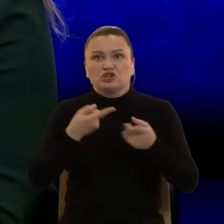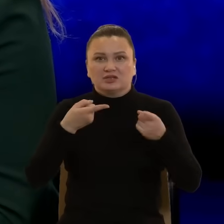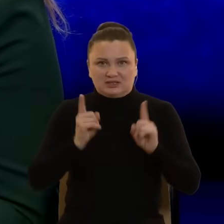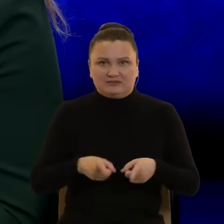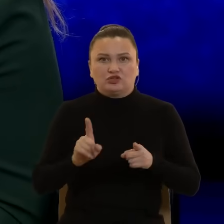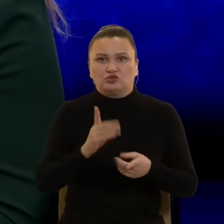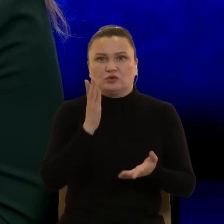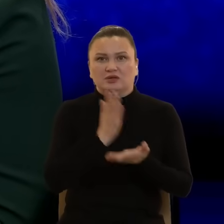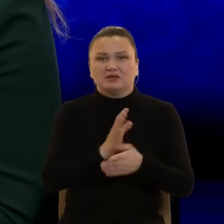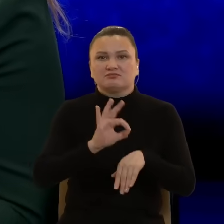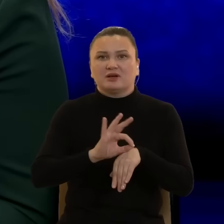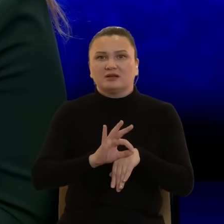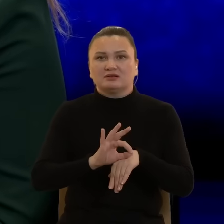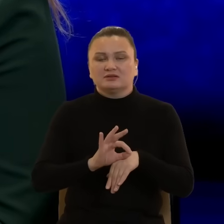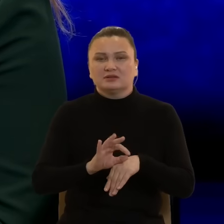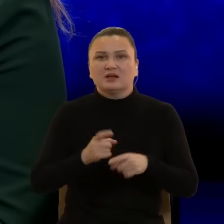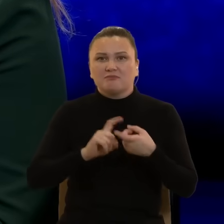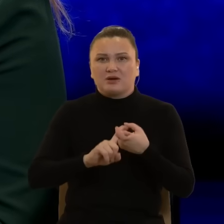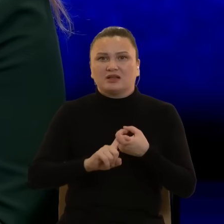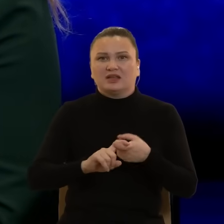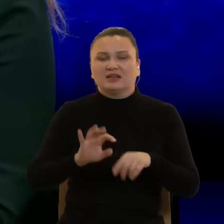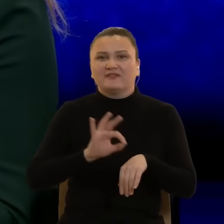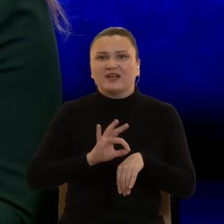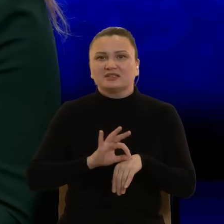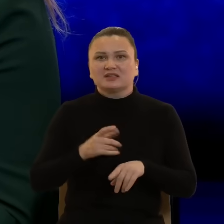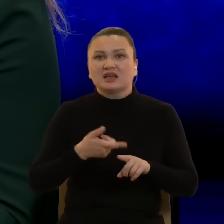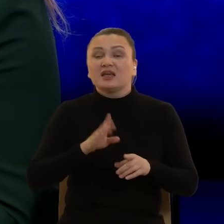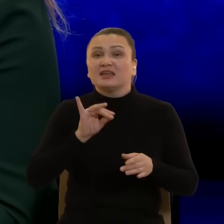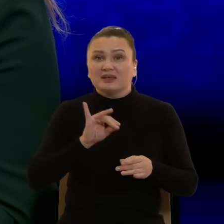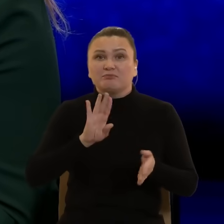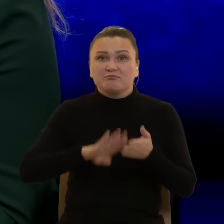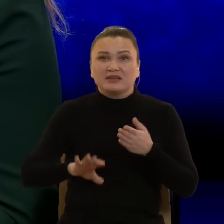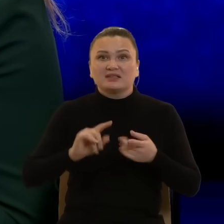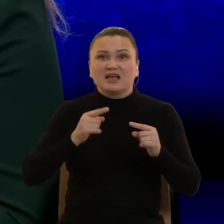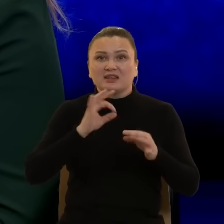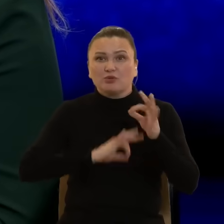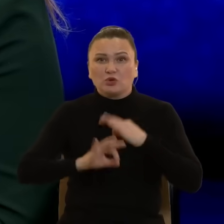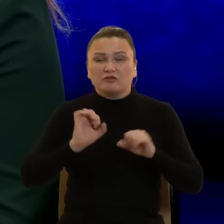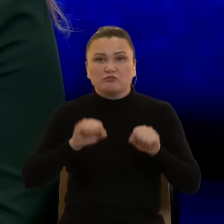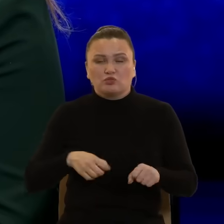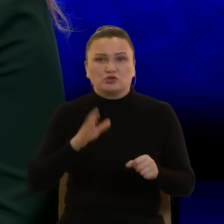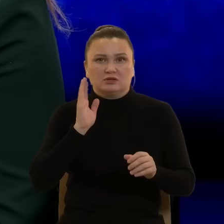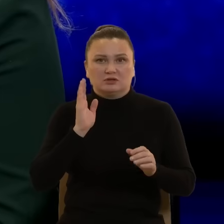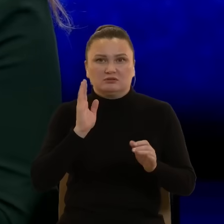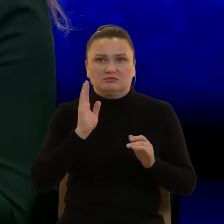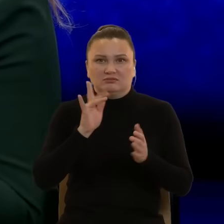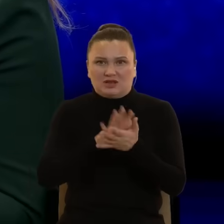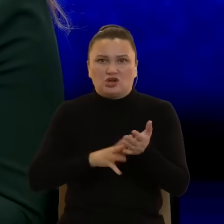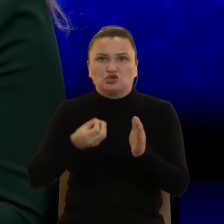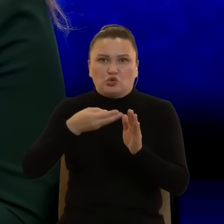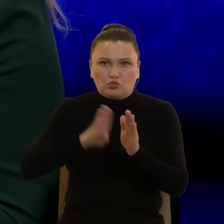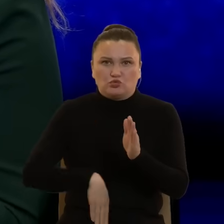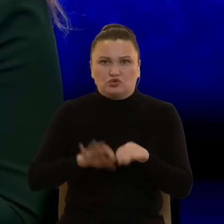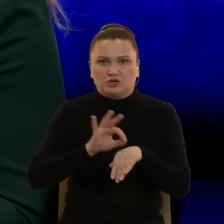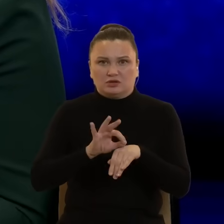о наличии определенных показаний, о том, что это бактериальная инфекция, которая без антибиотиков может закончиться развитием осложнений, если она